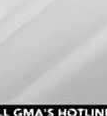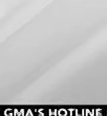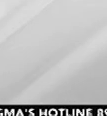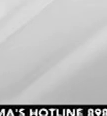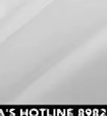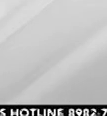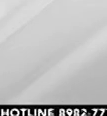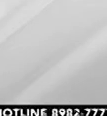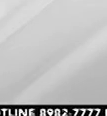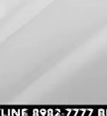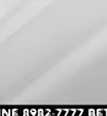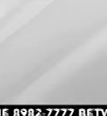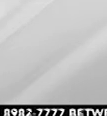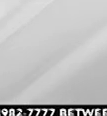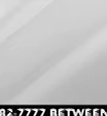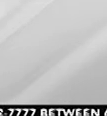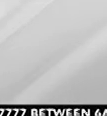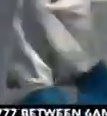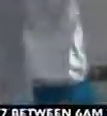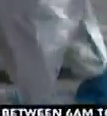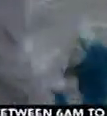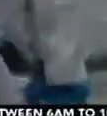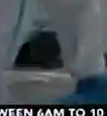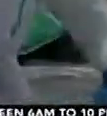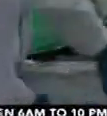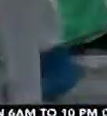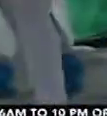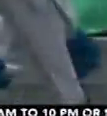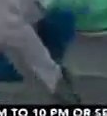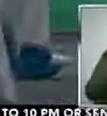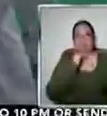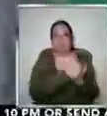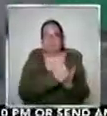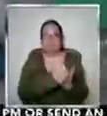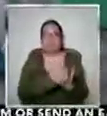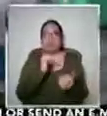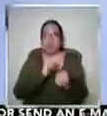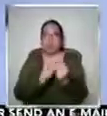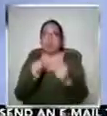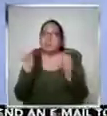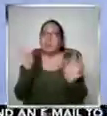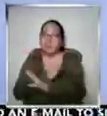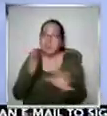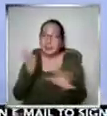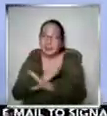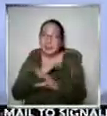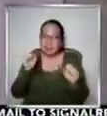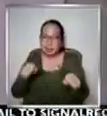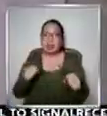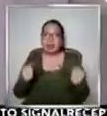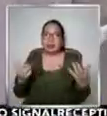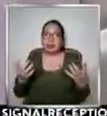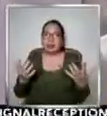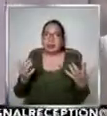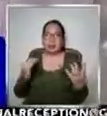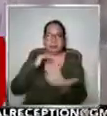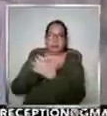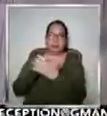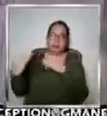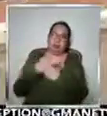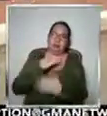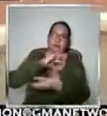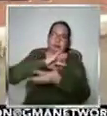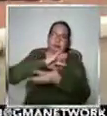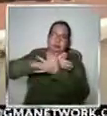na magpapabagsak sa kanilang immune system. Ngayong araw ang International Nurses Day, ipinagdiriwang din ngayon ang 200th